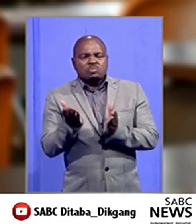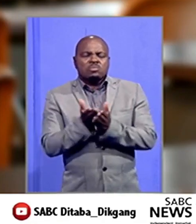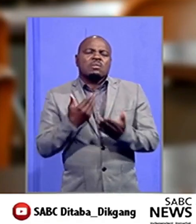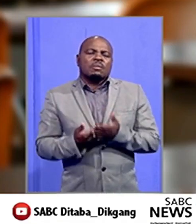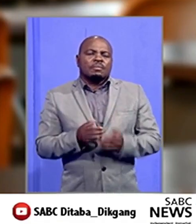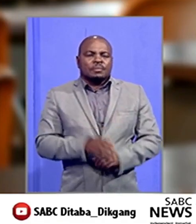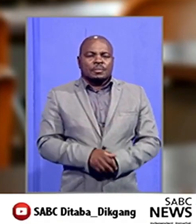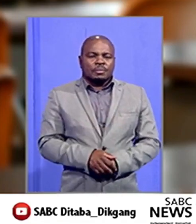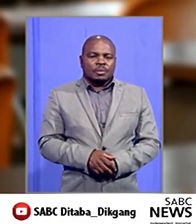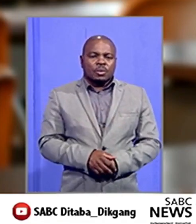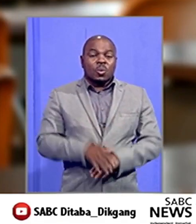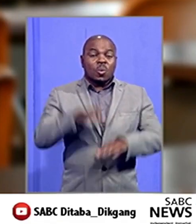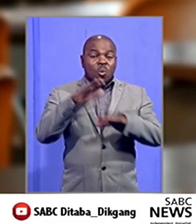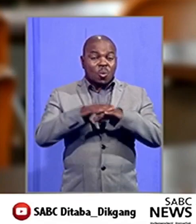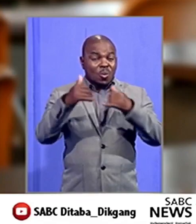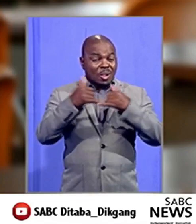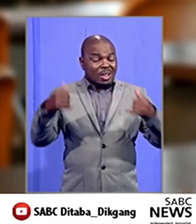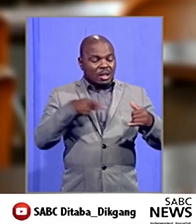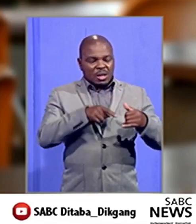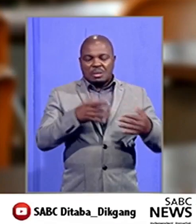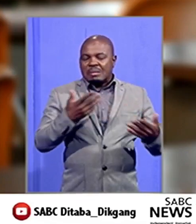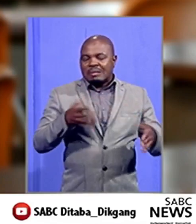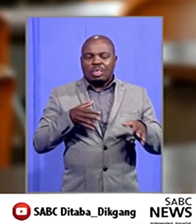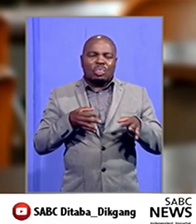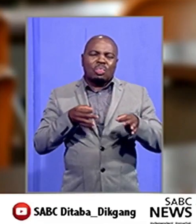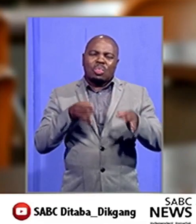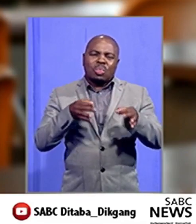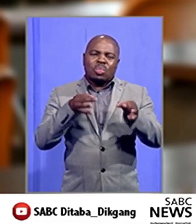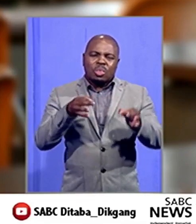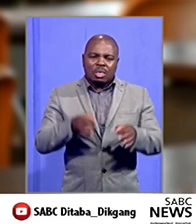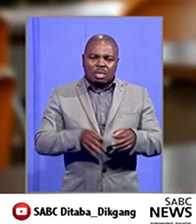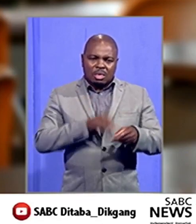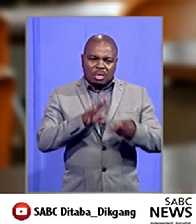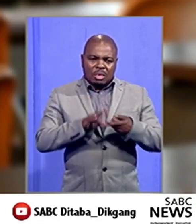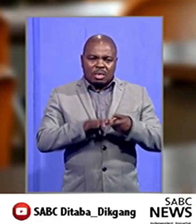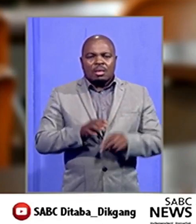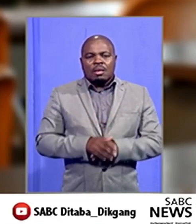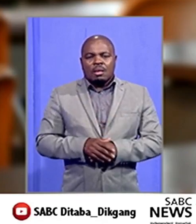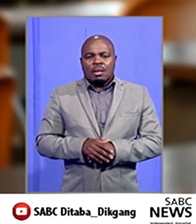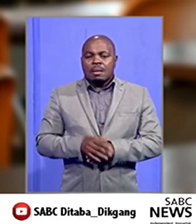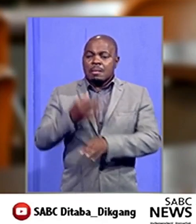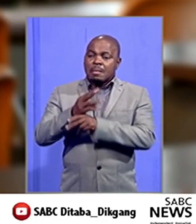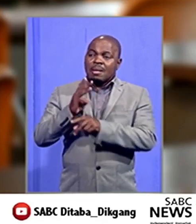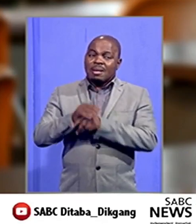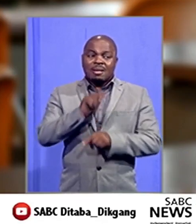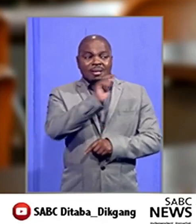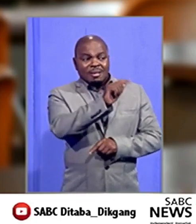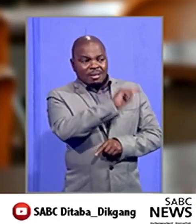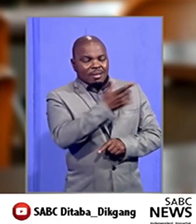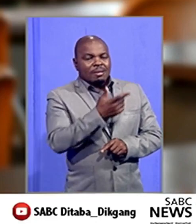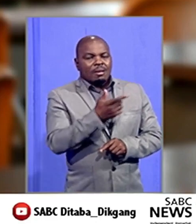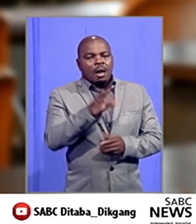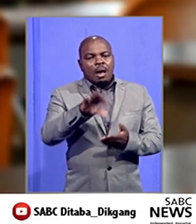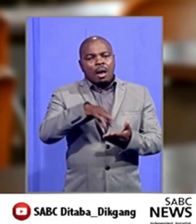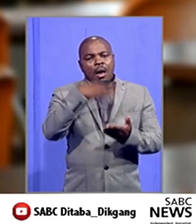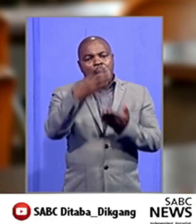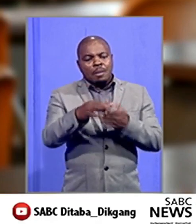sekolong. Online ke yona e diegisang gape le batsadi ba bangwe ga ba kgone go kopela bana